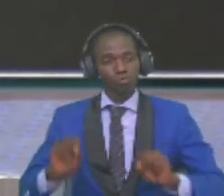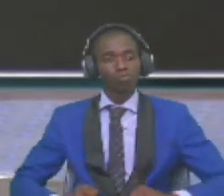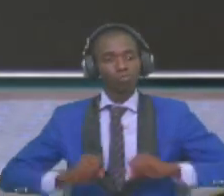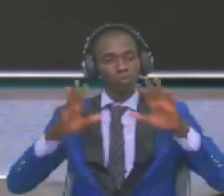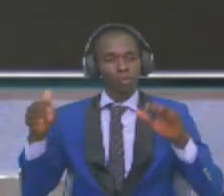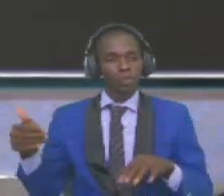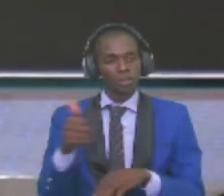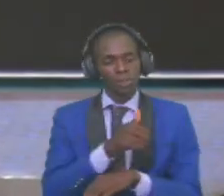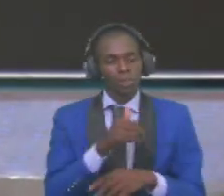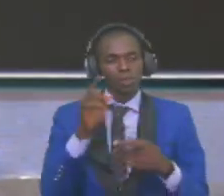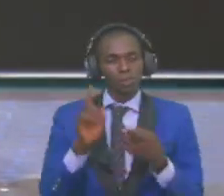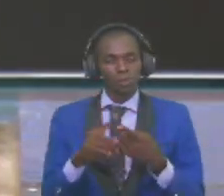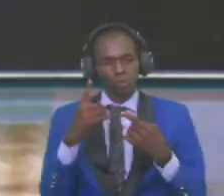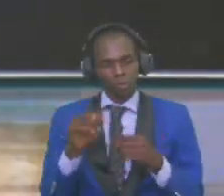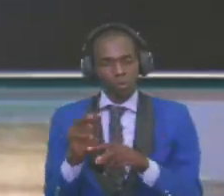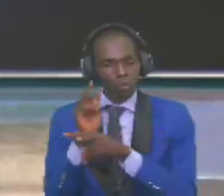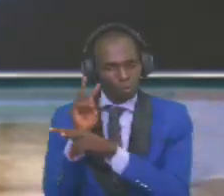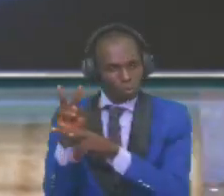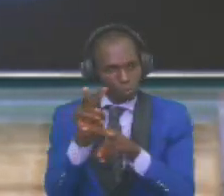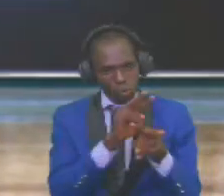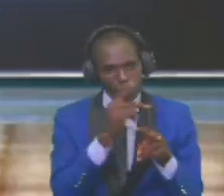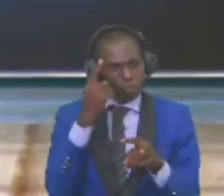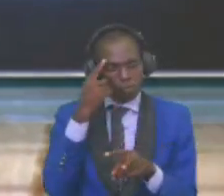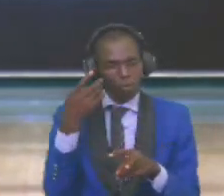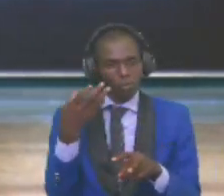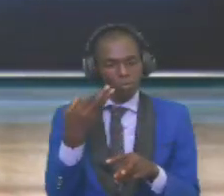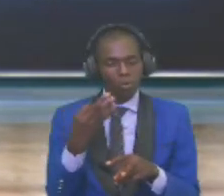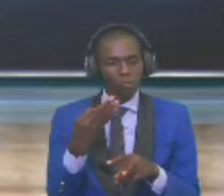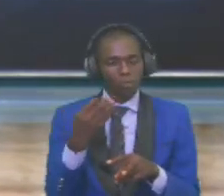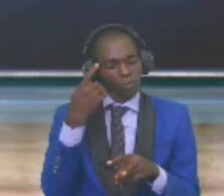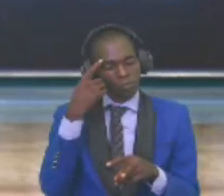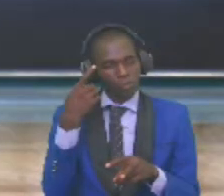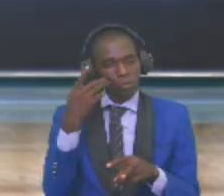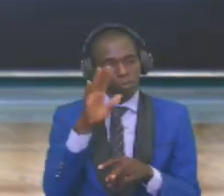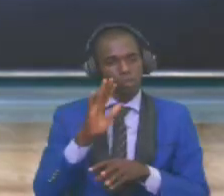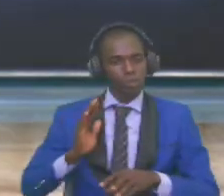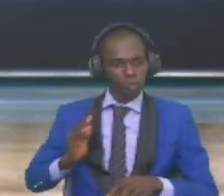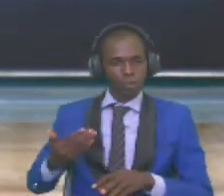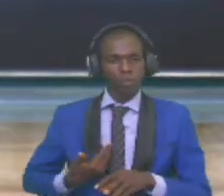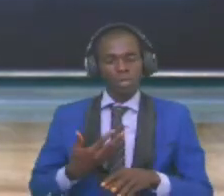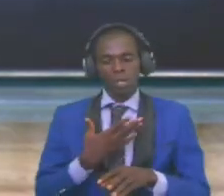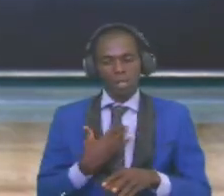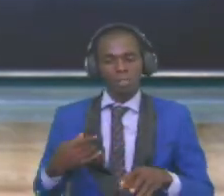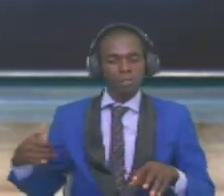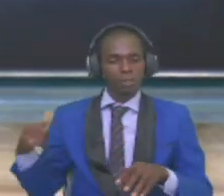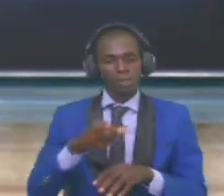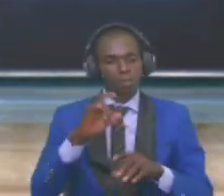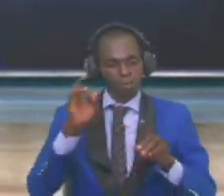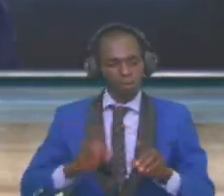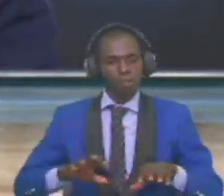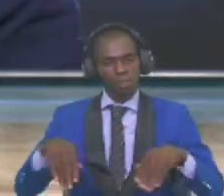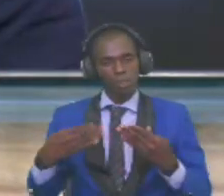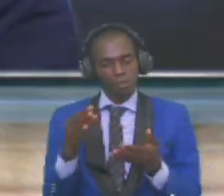et y est pour eux de la différence d'arriver sur vos arbres pomme devant en rendre